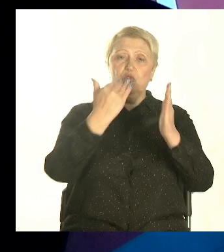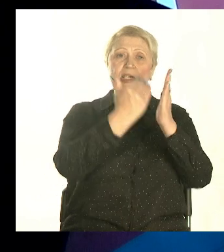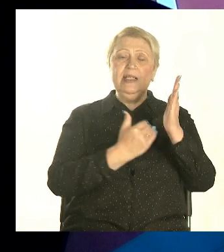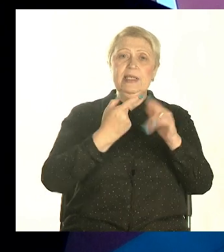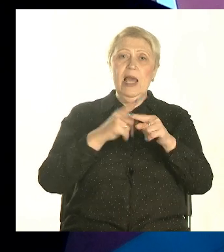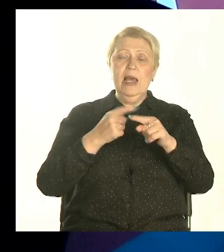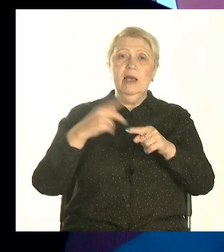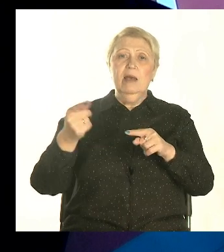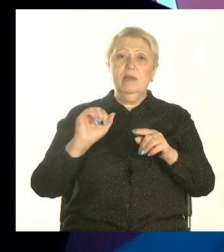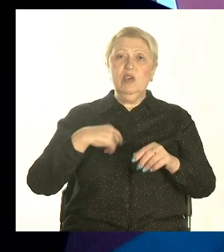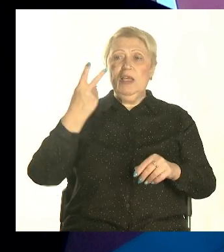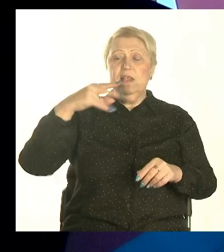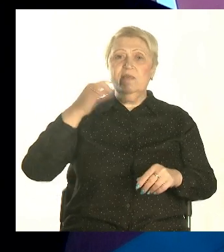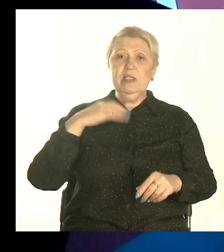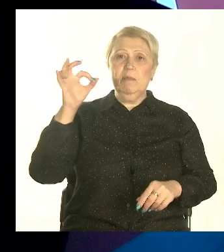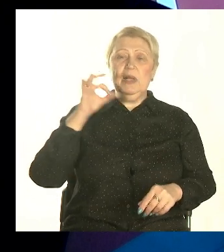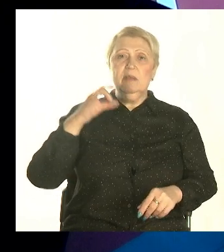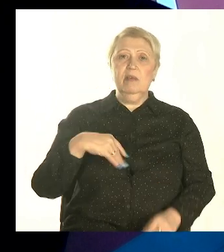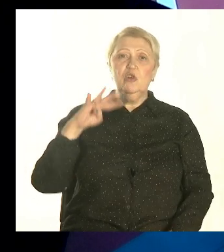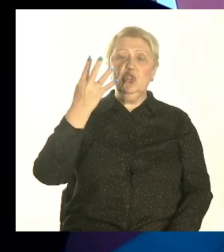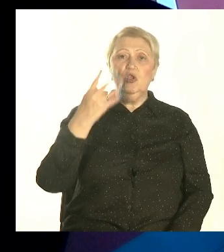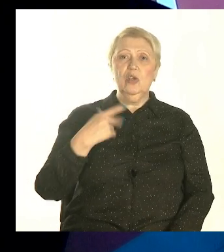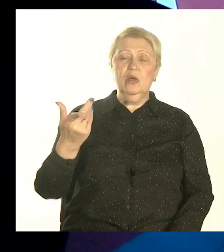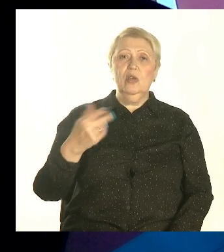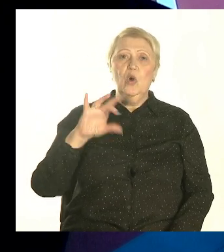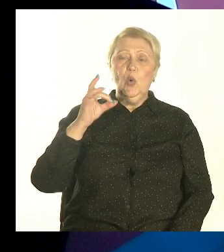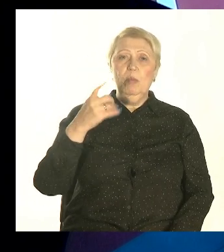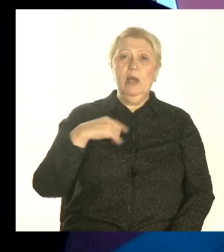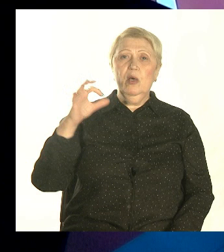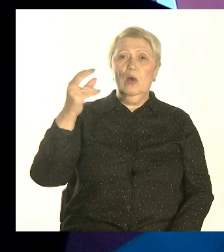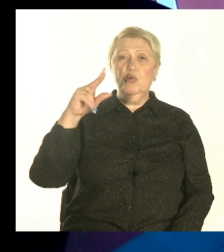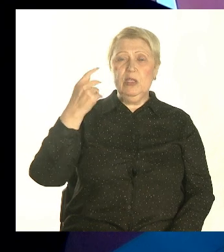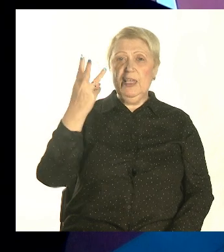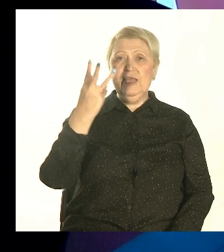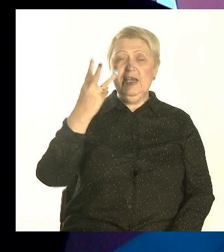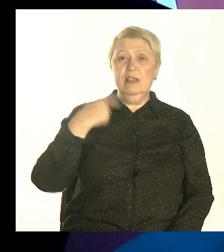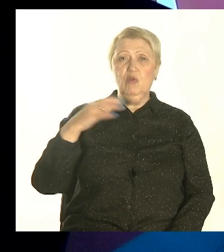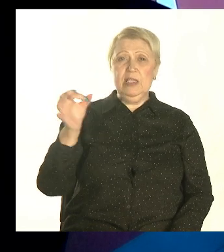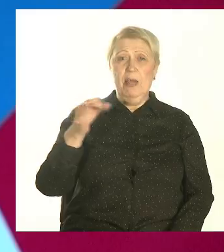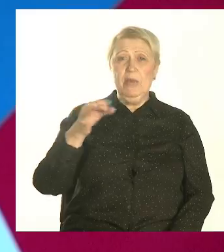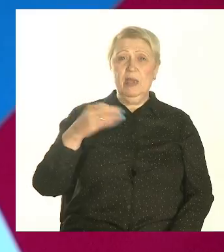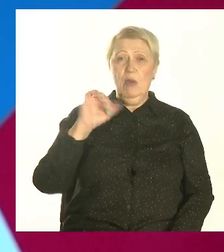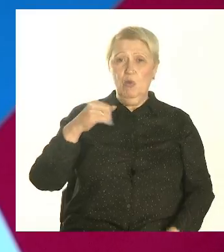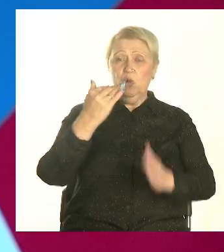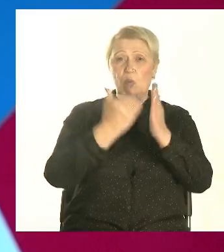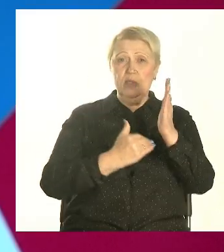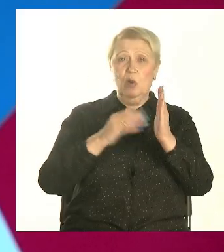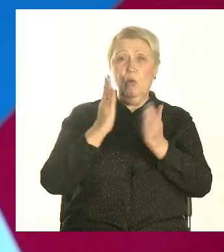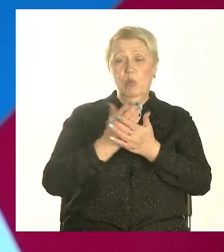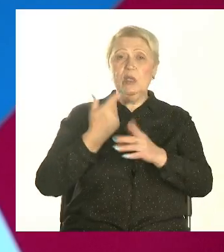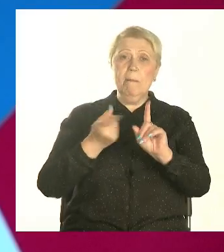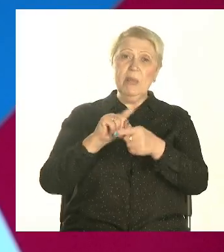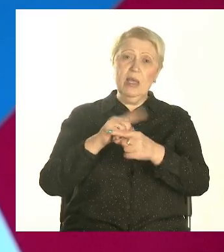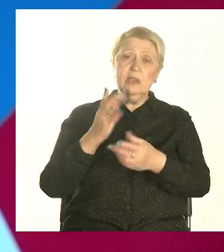при прочих равных. Сама цифра 4.03. Ладно, математически как-то мы ее вывели. Я, насколько понимаю, что она потом будет меняться, все-таки будут